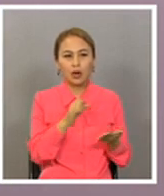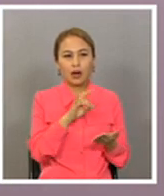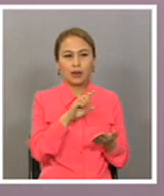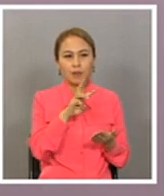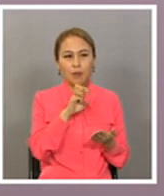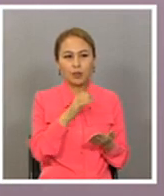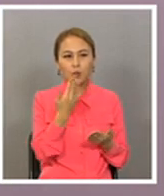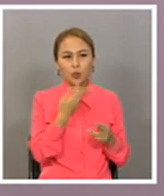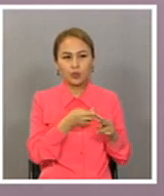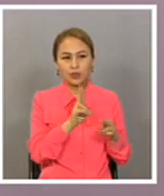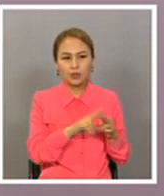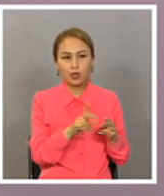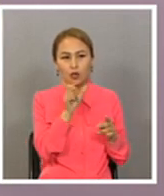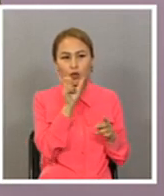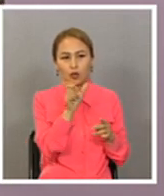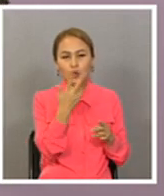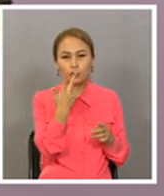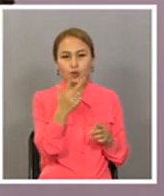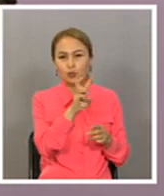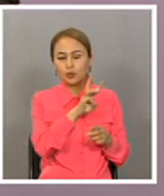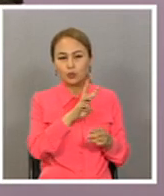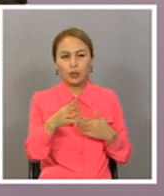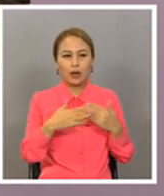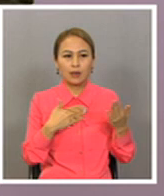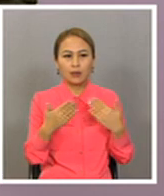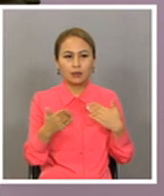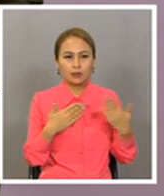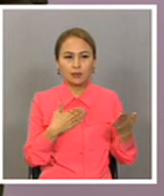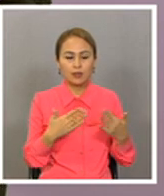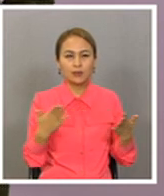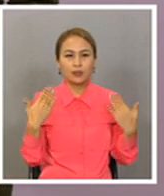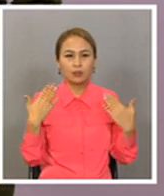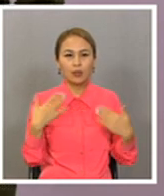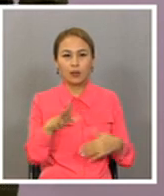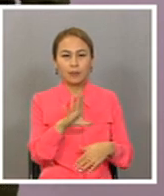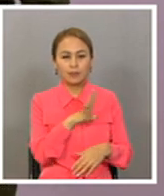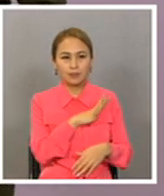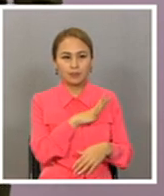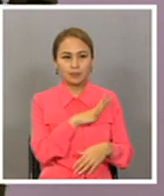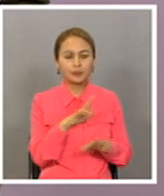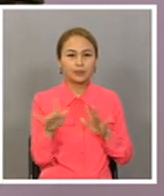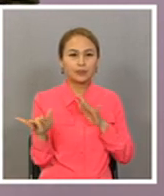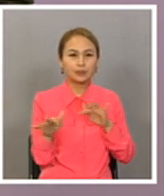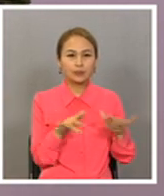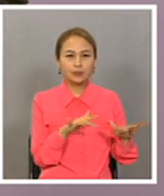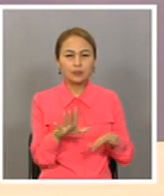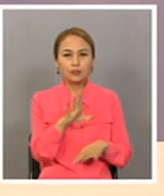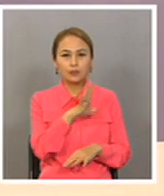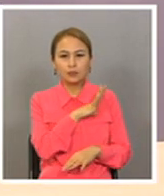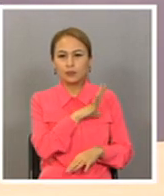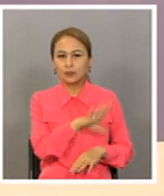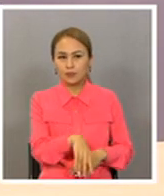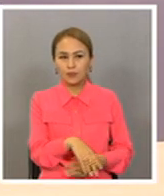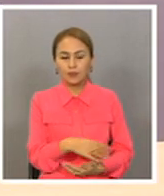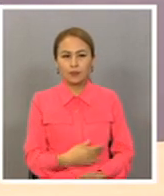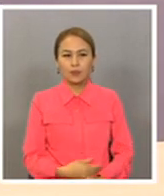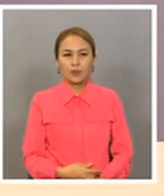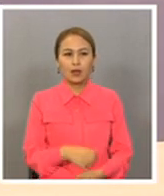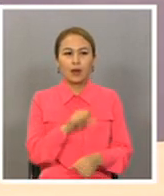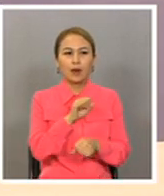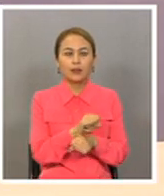osu 3 minut aralığında demalgan, yani kozgalıs bolgan jok.